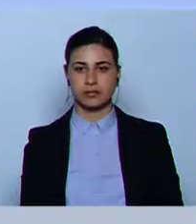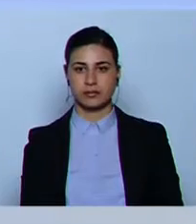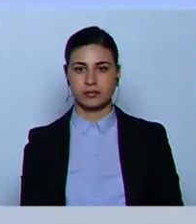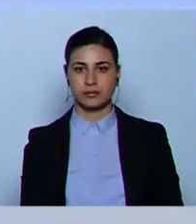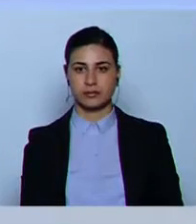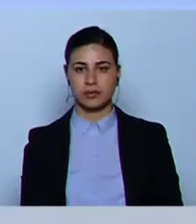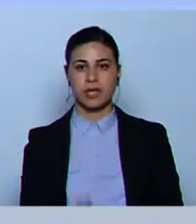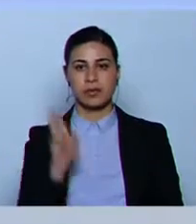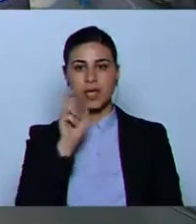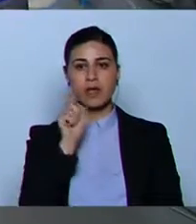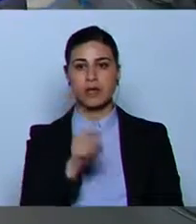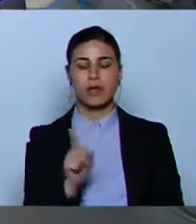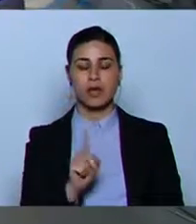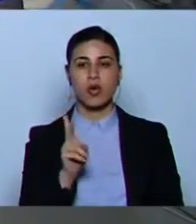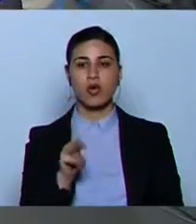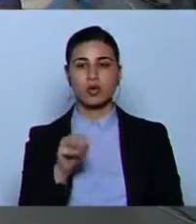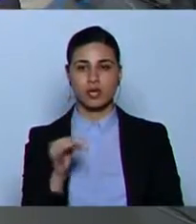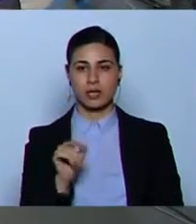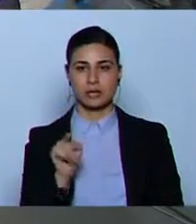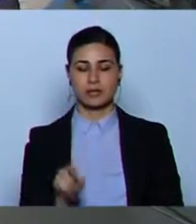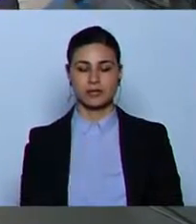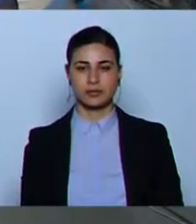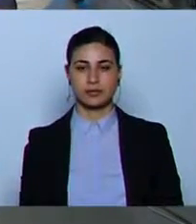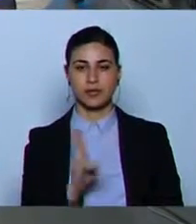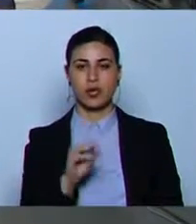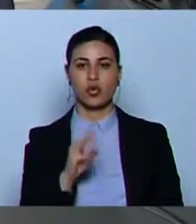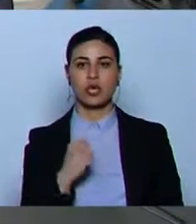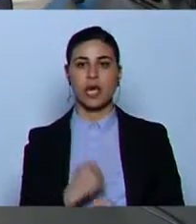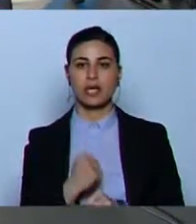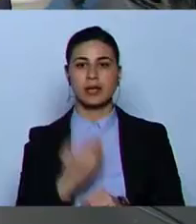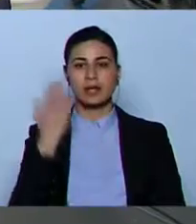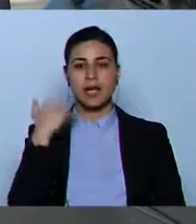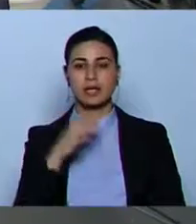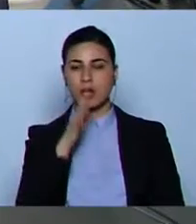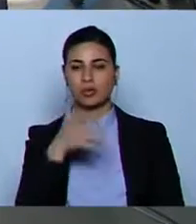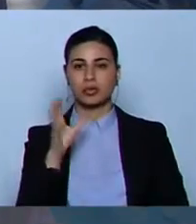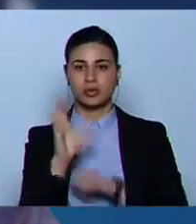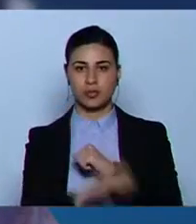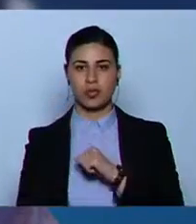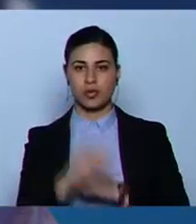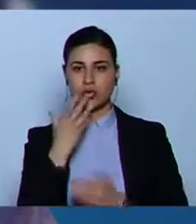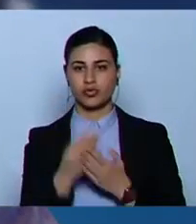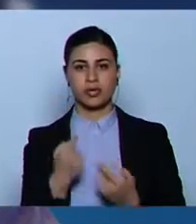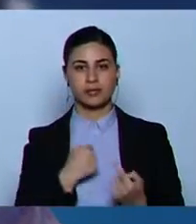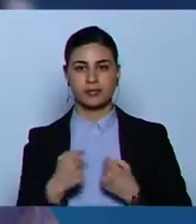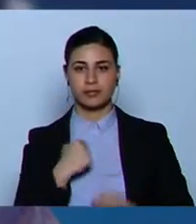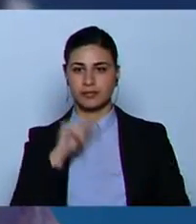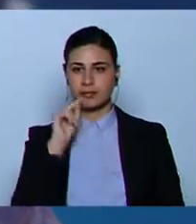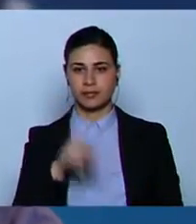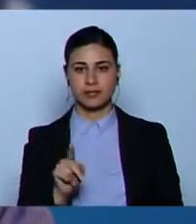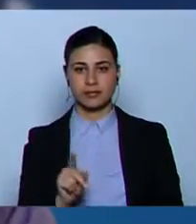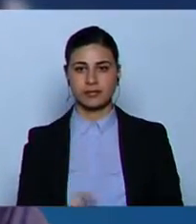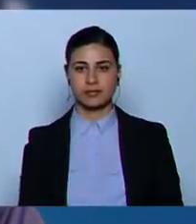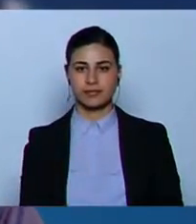თავრობისკენ რომ ამბობთ, გაიხედეთ კოტესკენ. კოტე აღარებდა რეფორმას ბოლო 5 წლის განმავლობაში, ჩვენსკენ რო იხედებით. ბატონ კოტე,